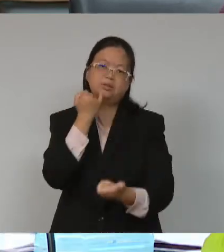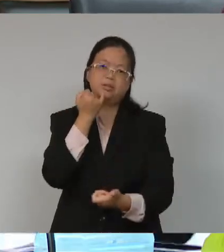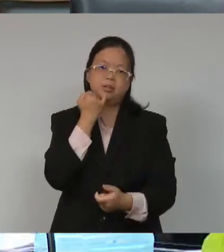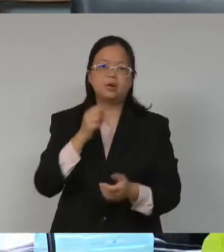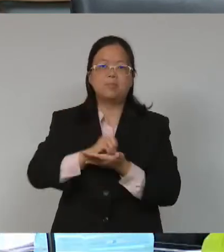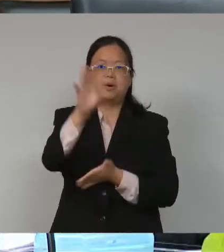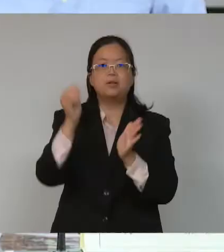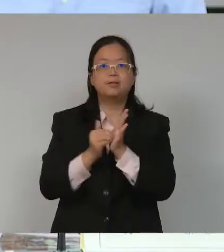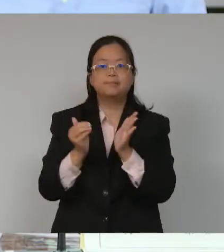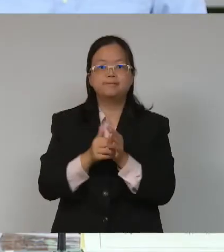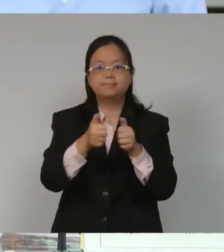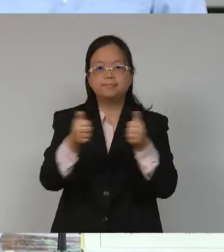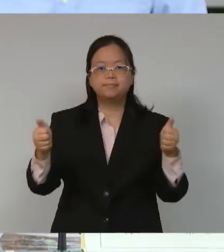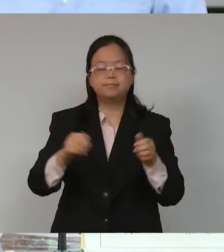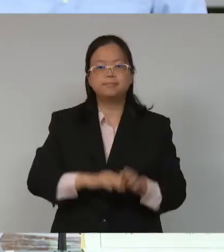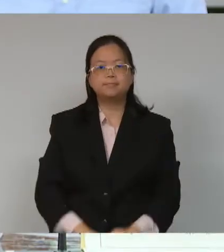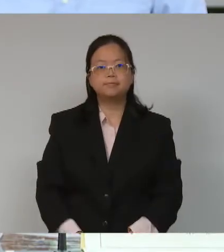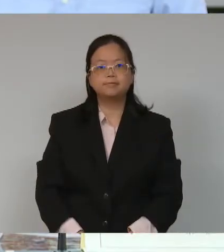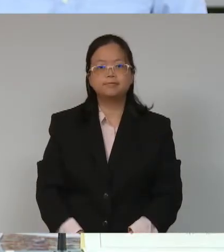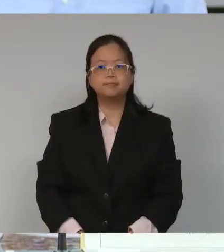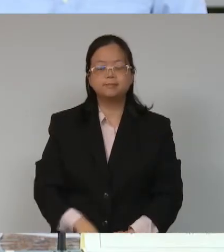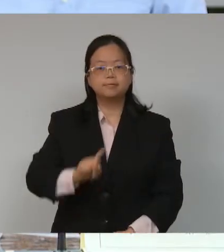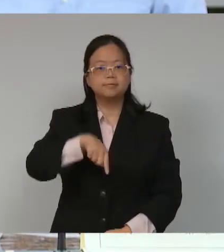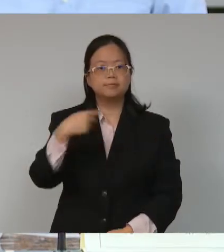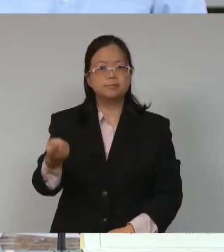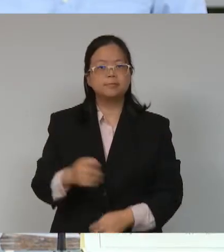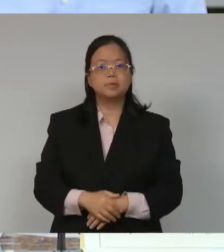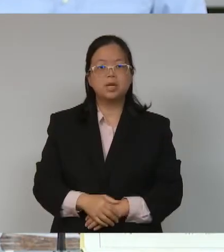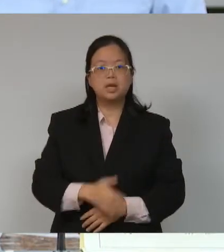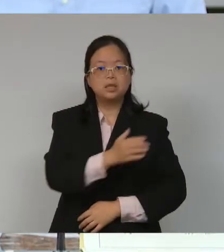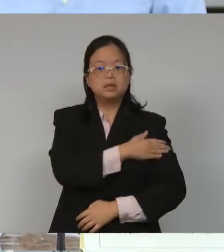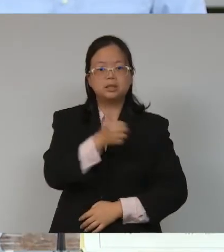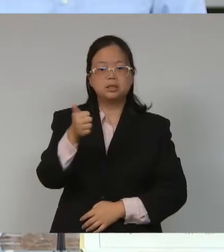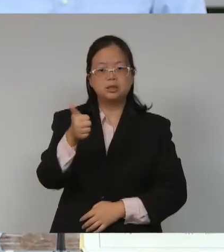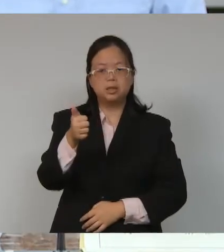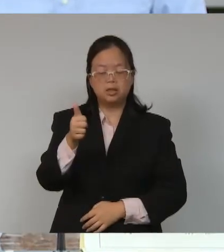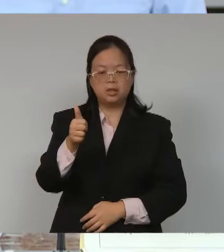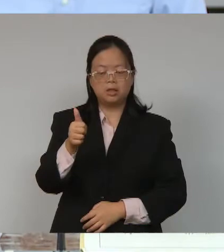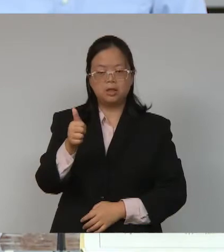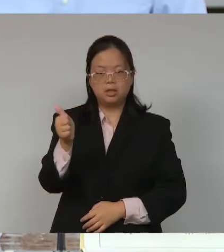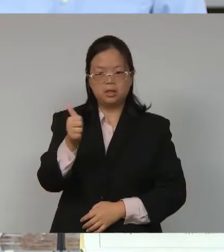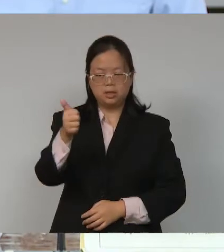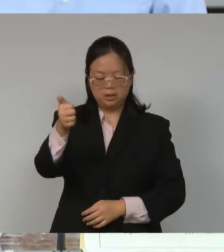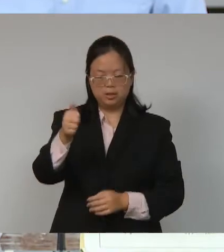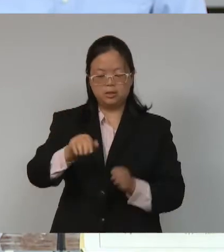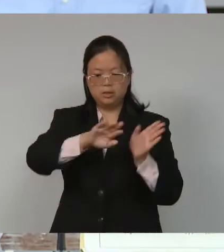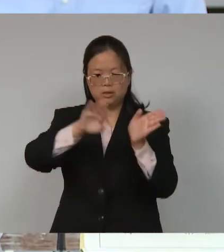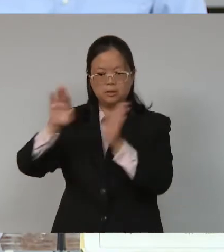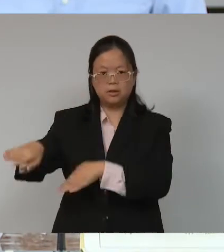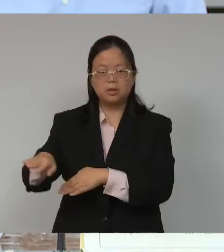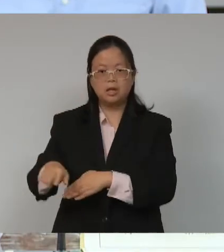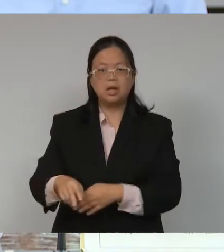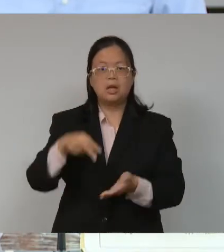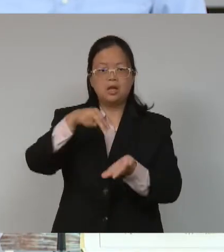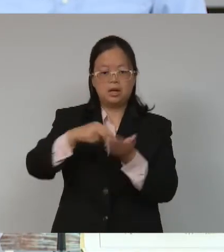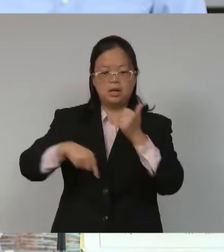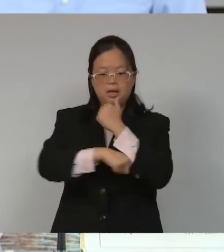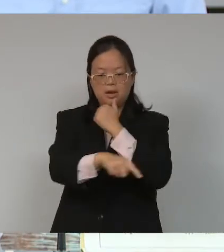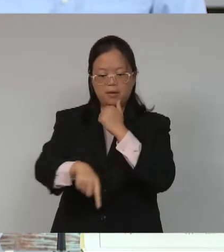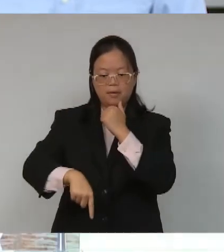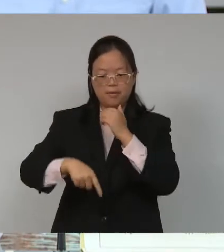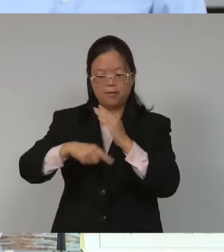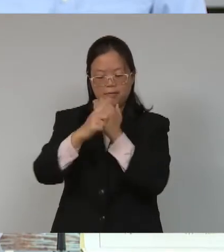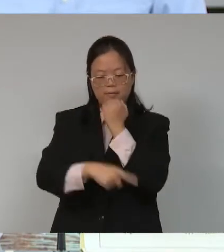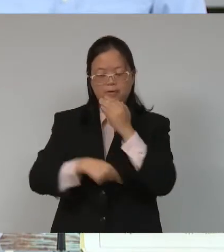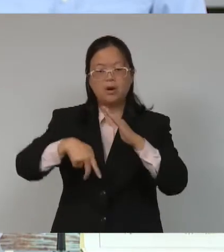谢谢。 好，谢谢陈教授。那么接下来由立法委员李桂明发言，